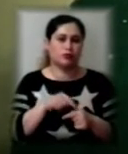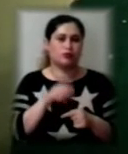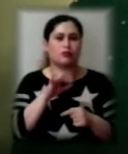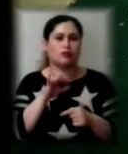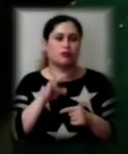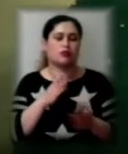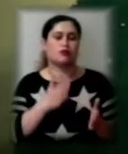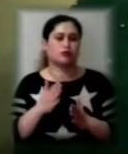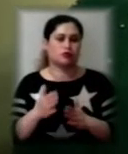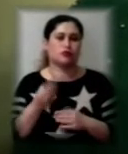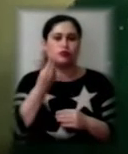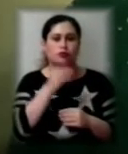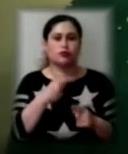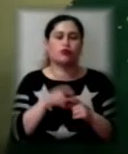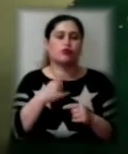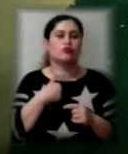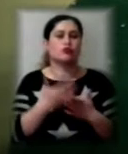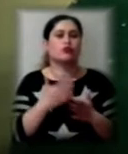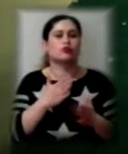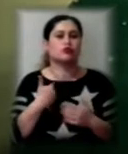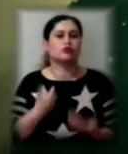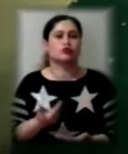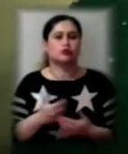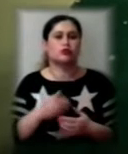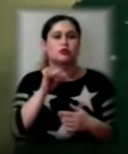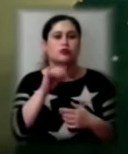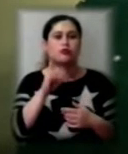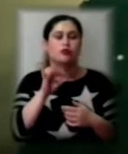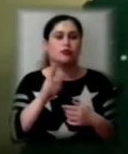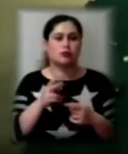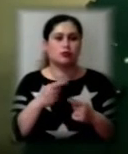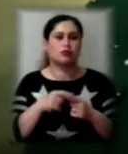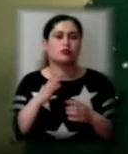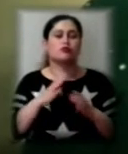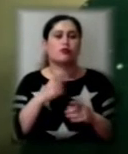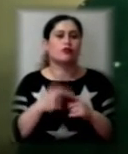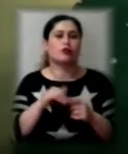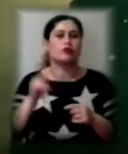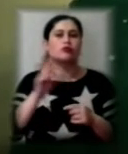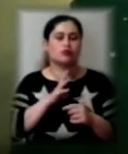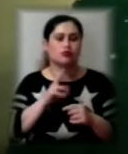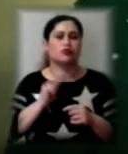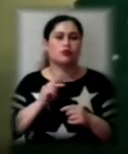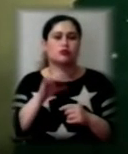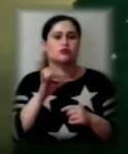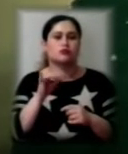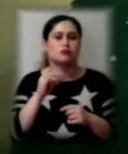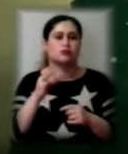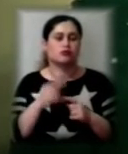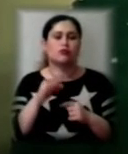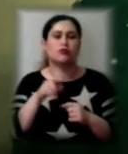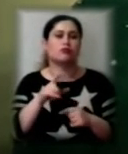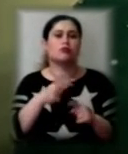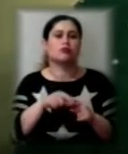До того ж, у нас у гуртожитку проживають співробітники університету, які також працювали дистанційно, і для них було